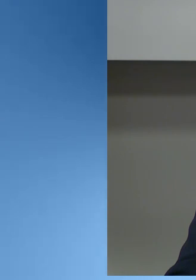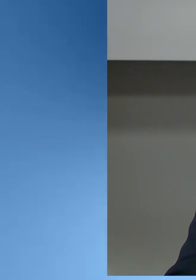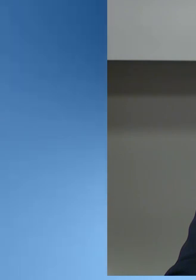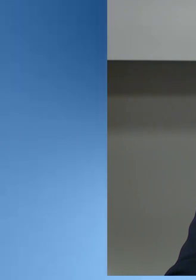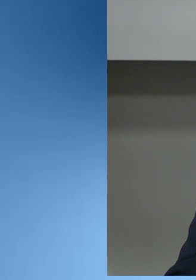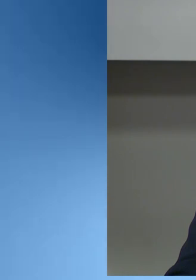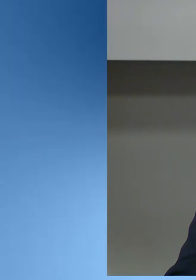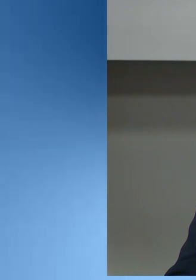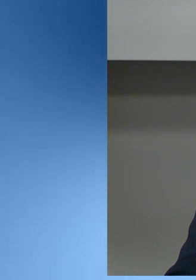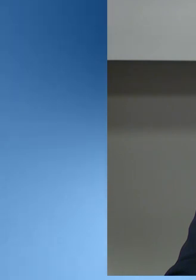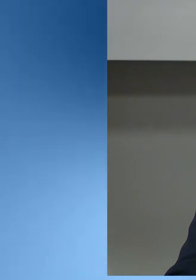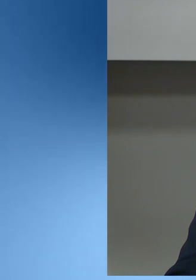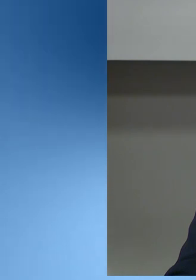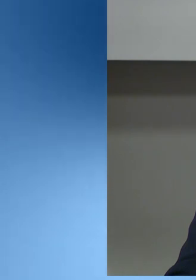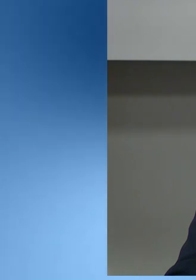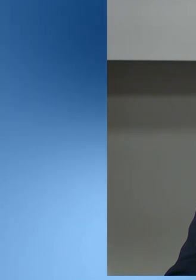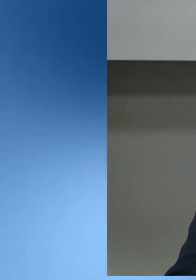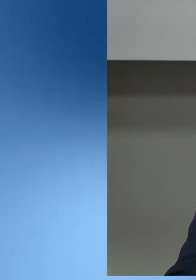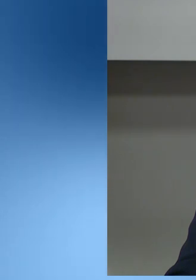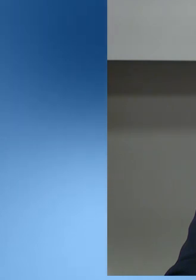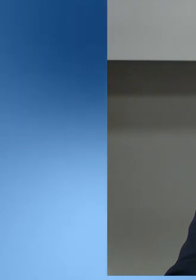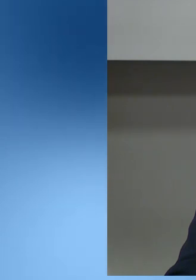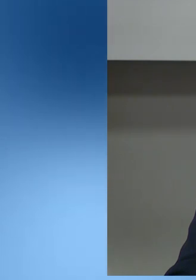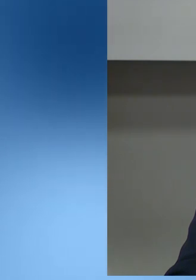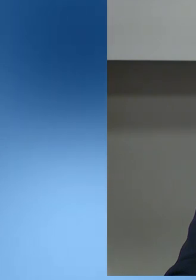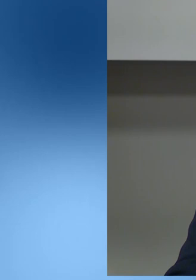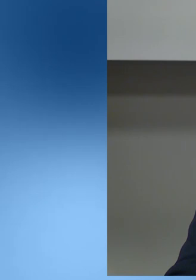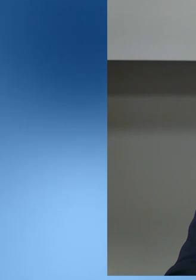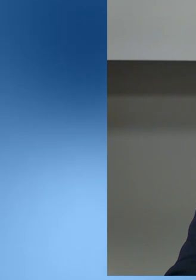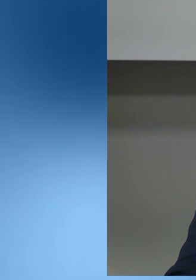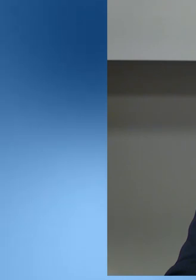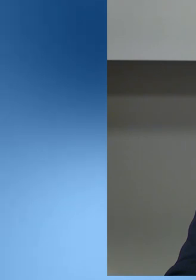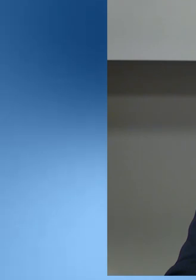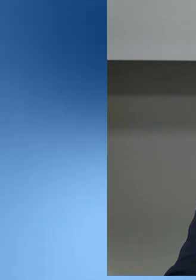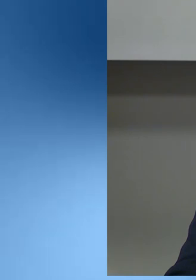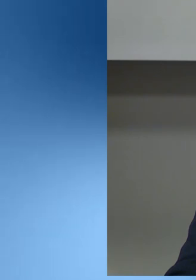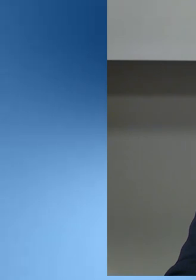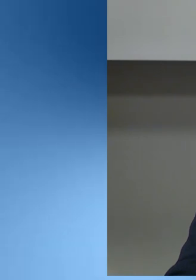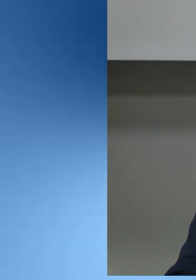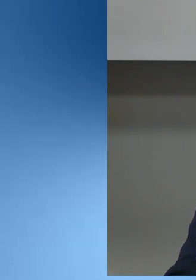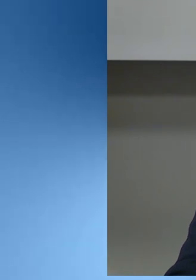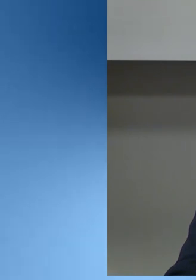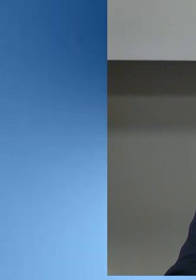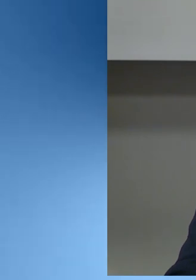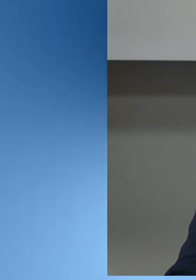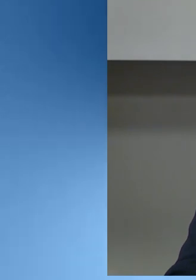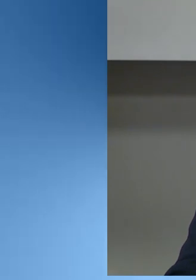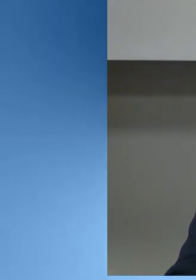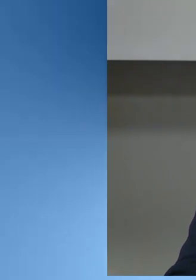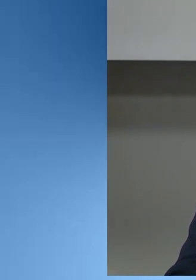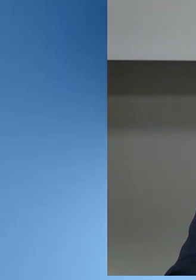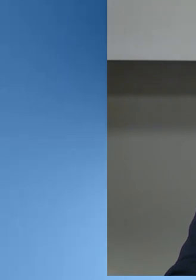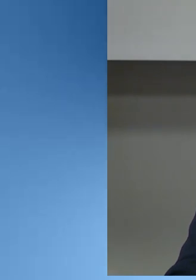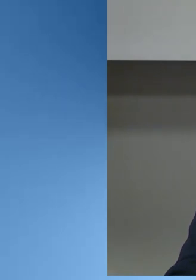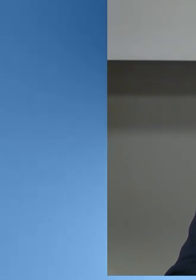situation d'apprentissage et de d'évaluation avec l'UG une convention d'une exposition à laabp qui ne prend pas